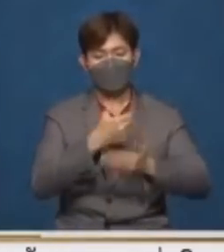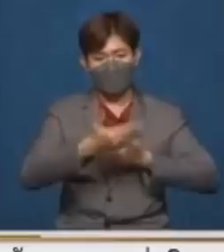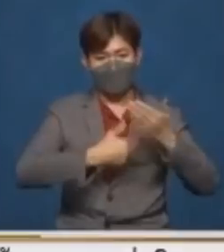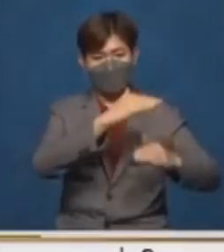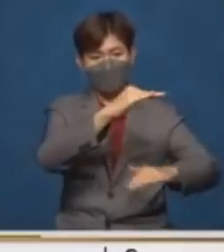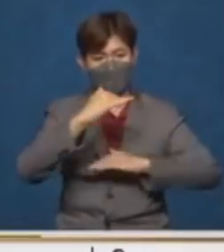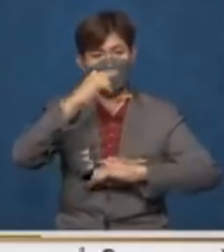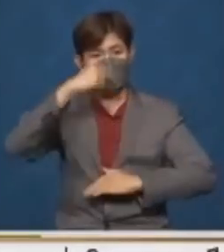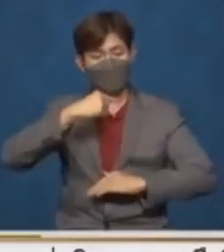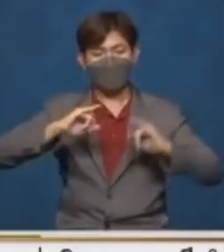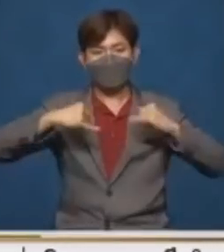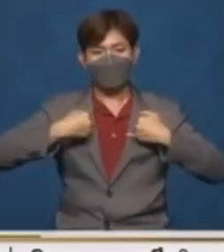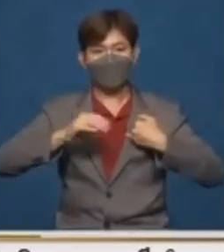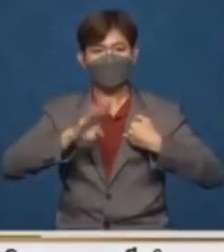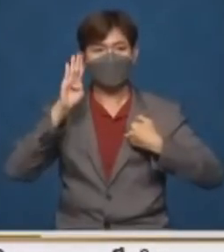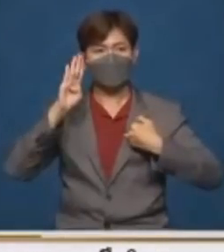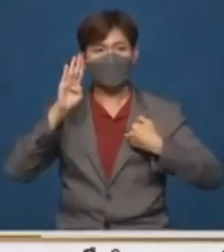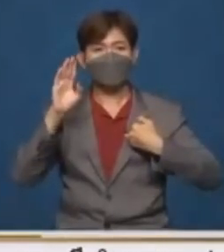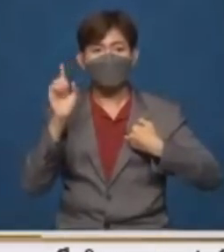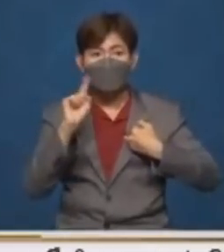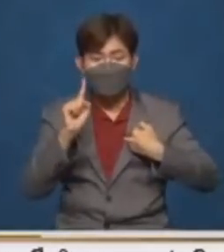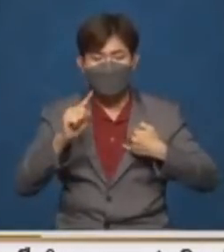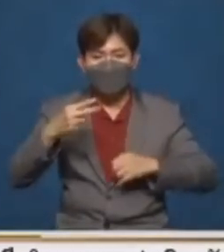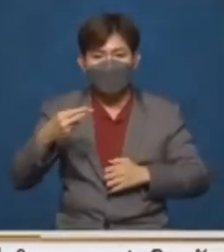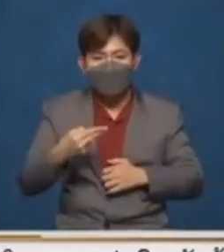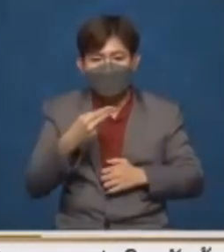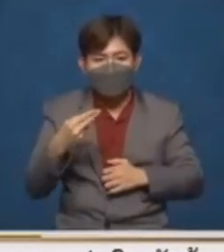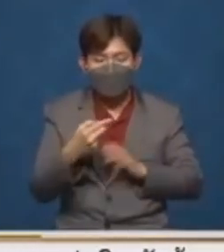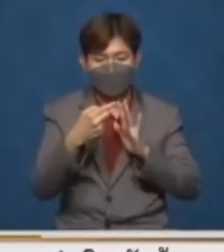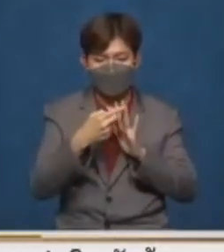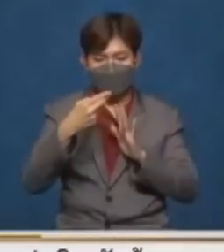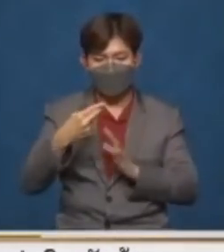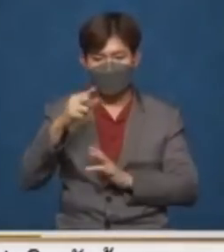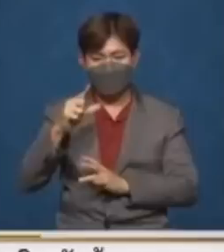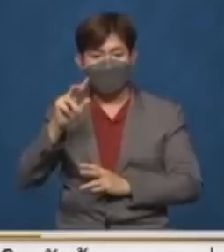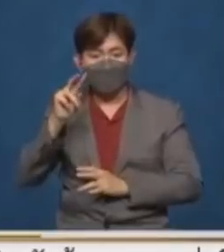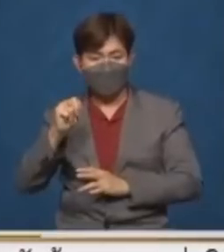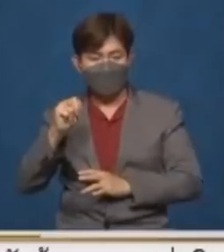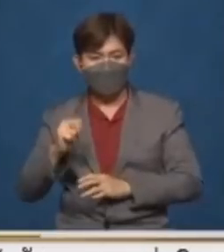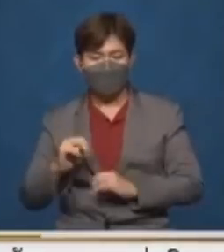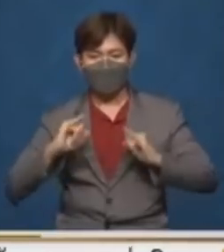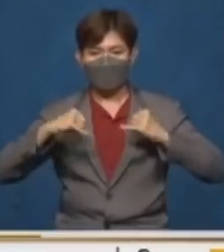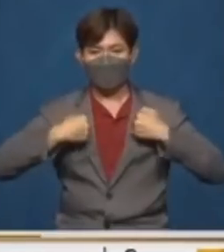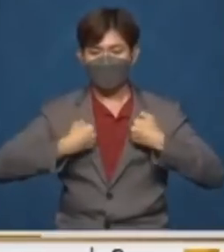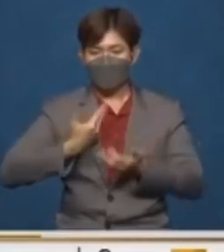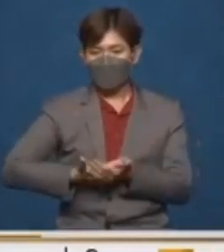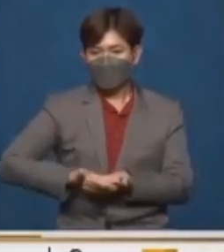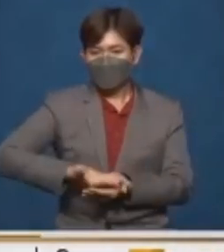ของบริษัทเป็นหลานชาย เป็นเหลนของเจ้าสัวใหญ่เมืองไทยนะครับ